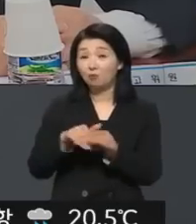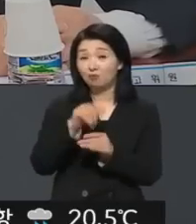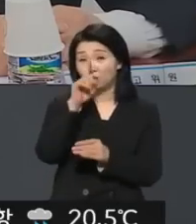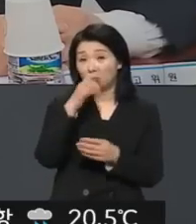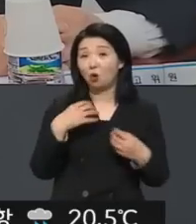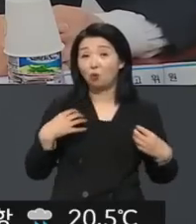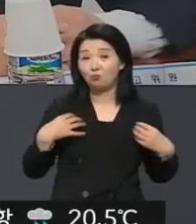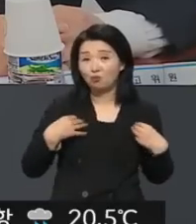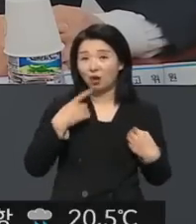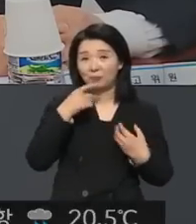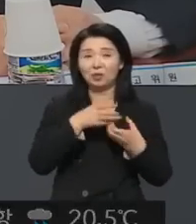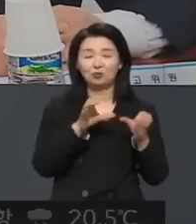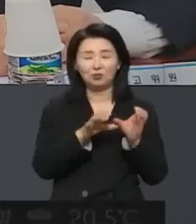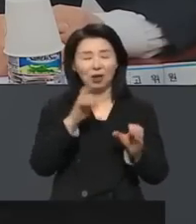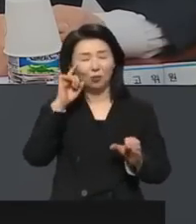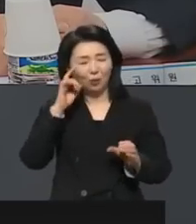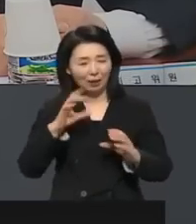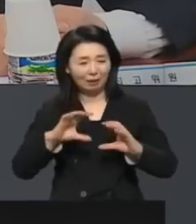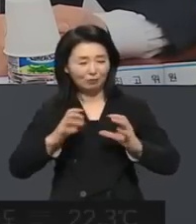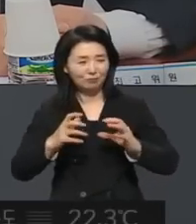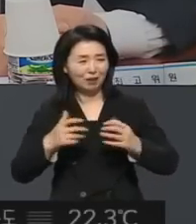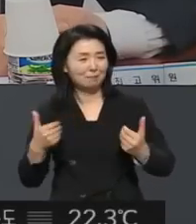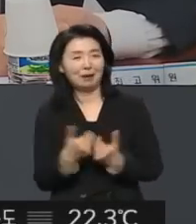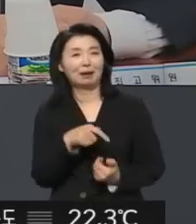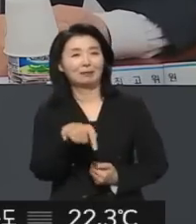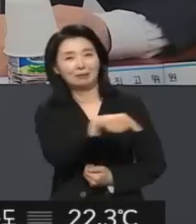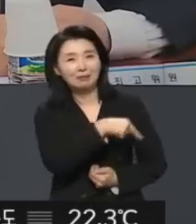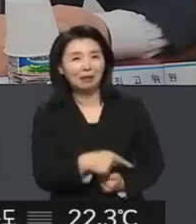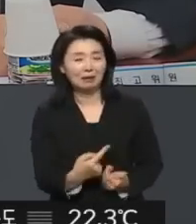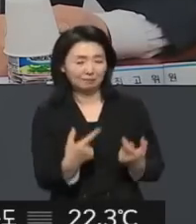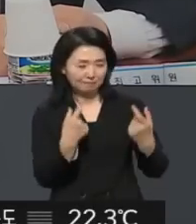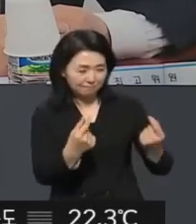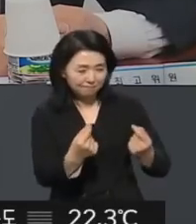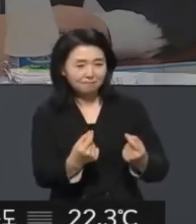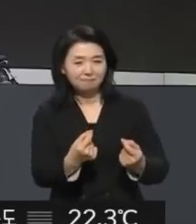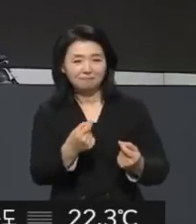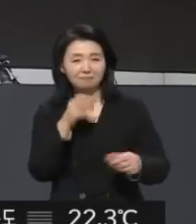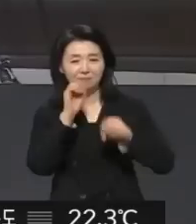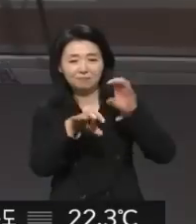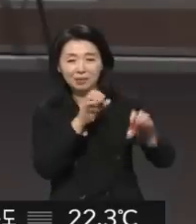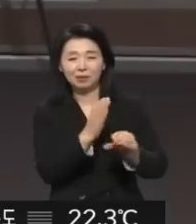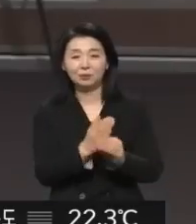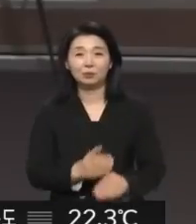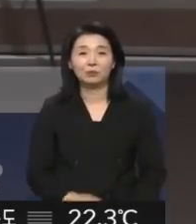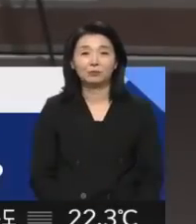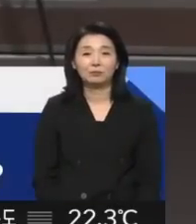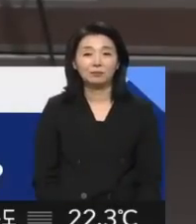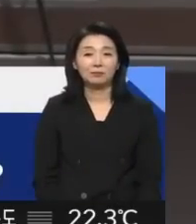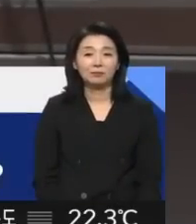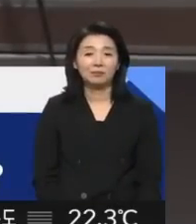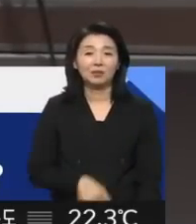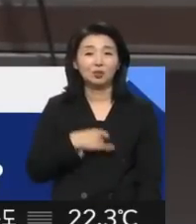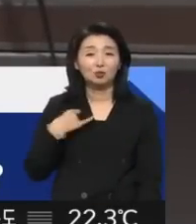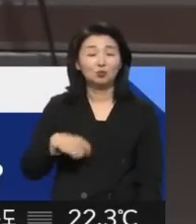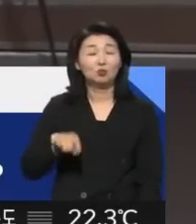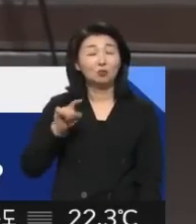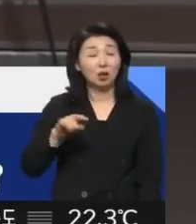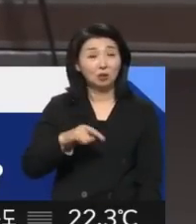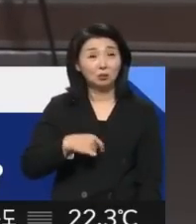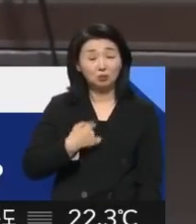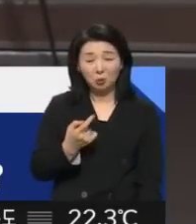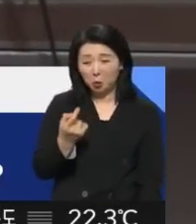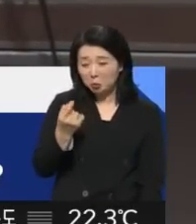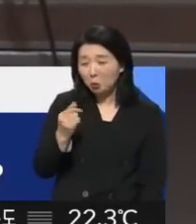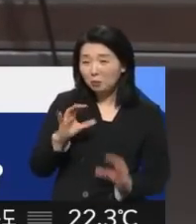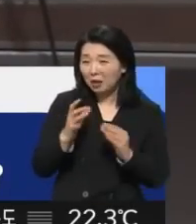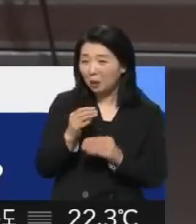문재인 정부와 민주당 반국가 세력 맞다는 주장이 쏟아졌습니다. 중국 가서 스스로 소국이라고